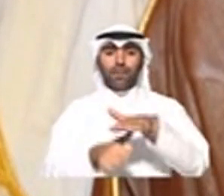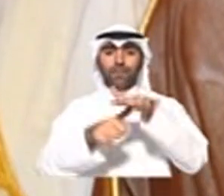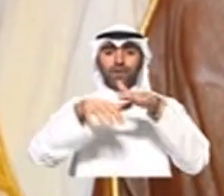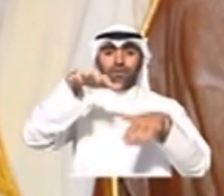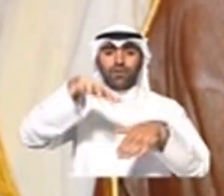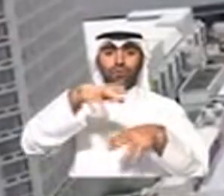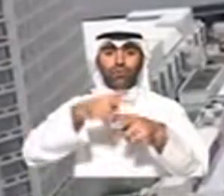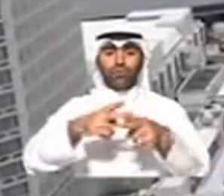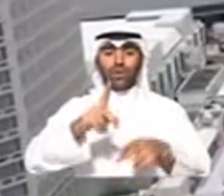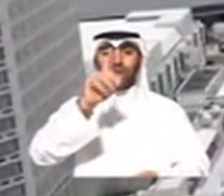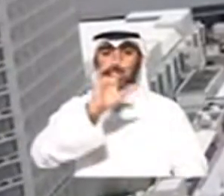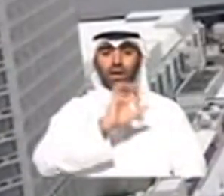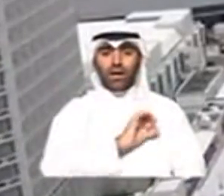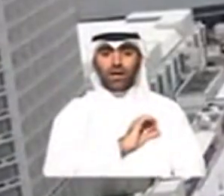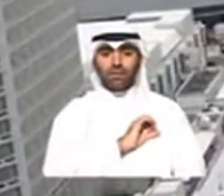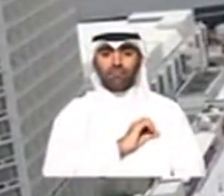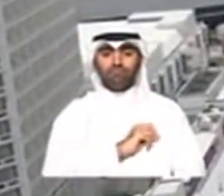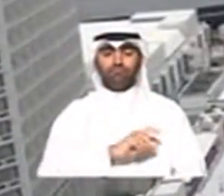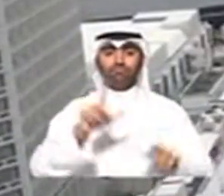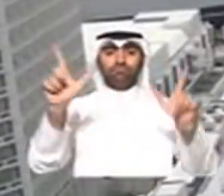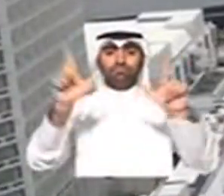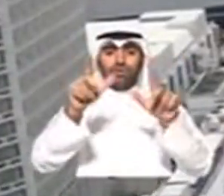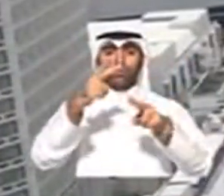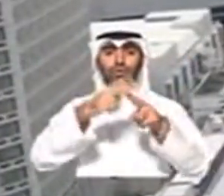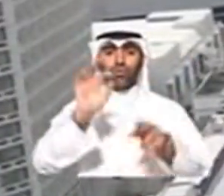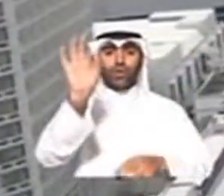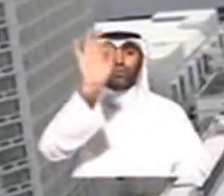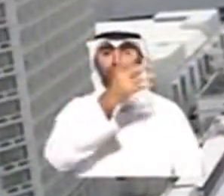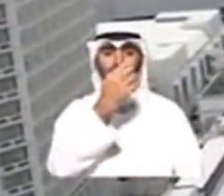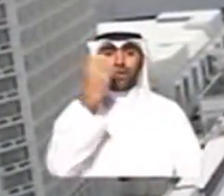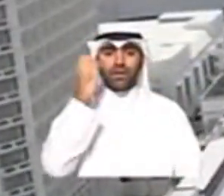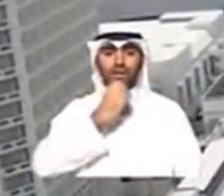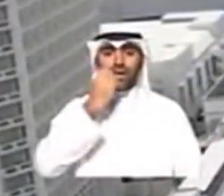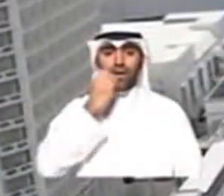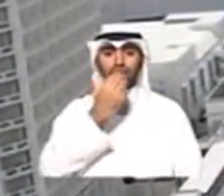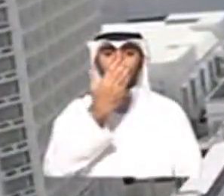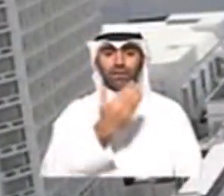العربي المشترك. لتلفزيون دولة الكويت سالي الأسعد، دبي.